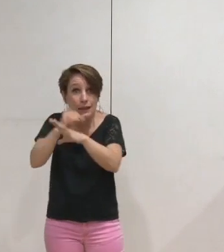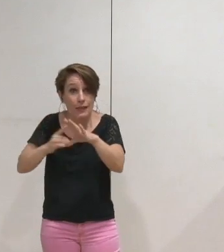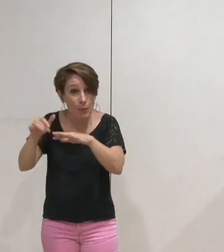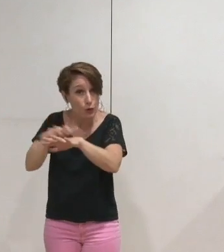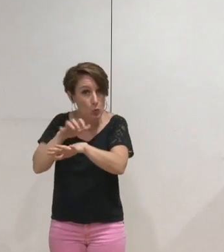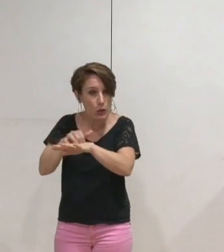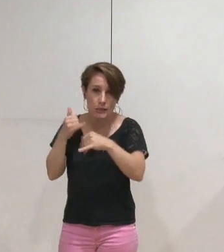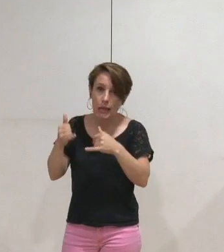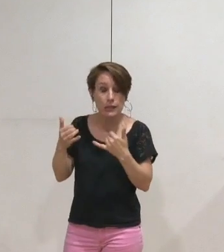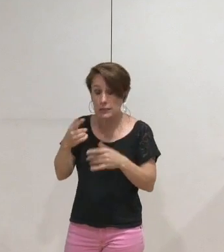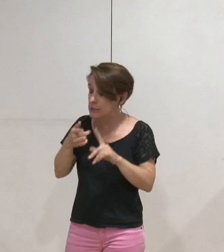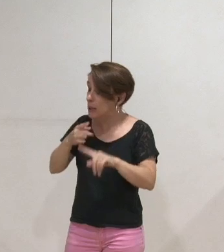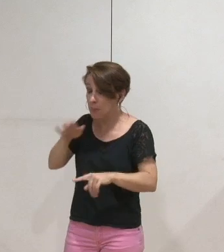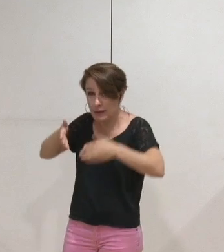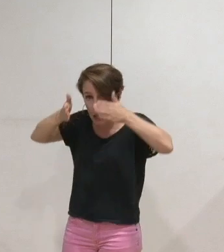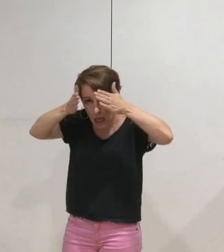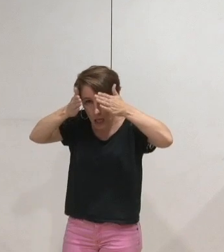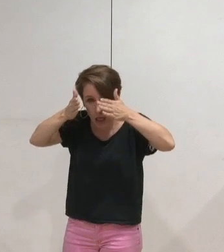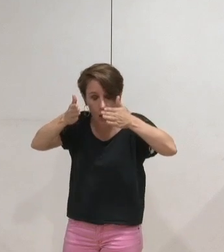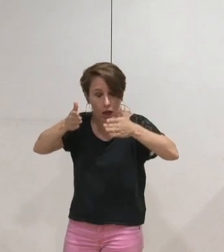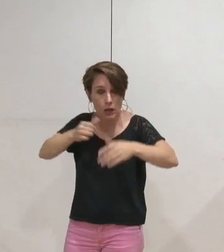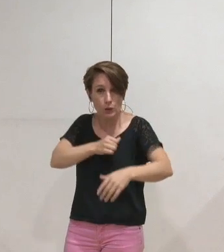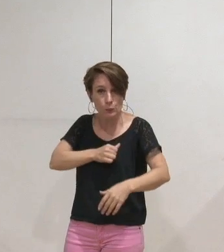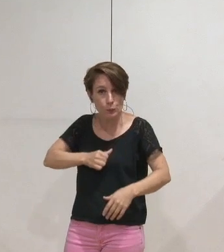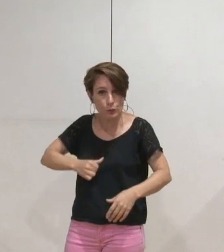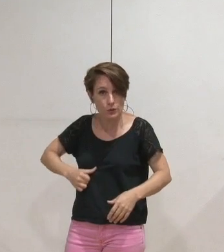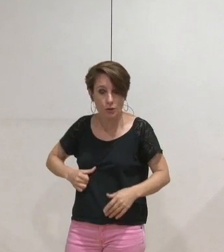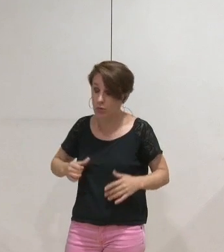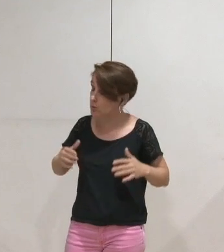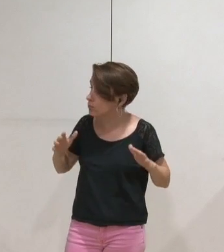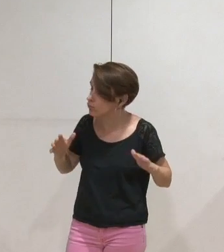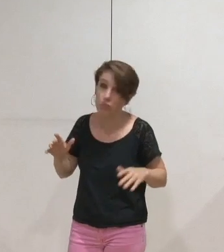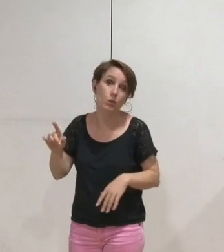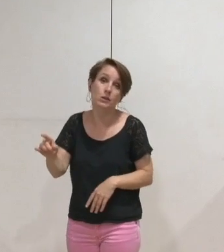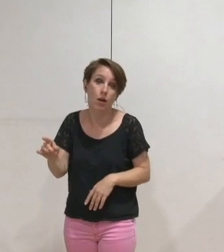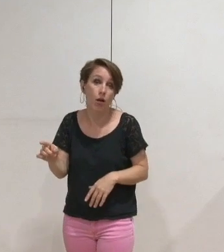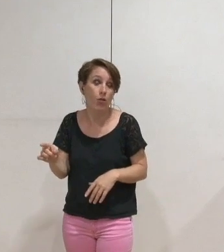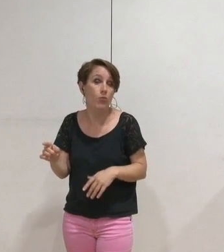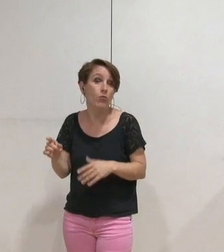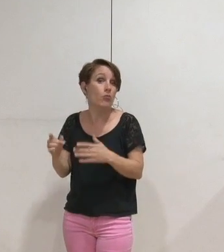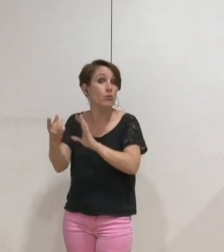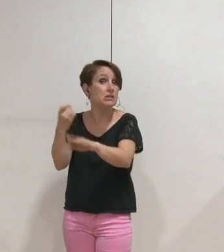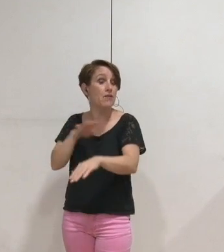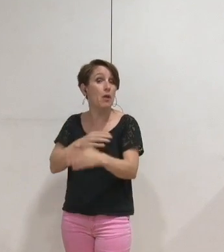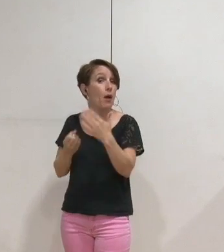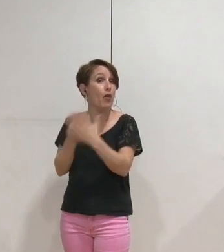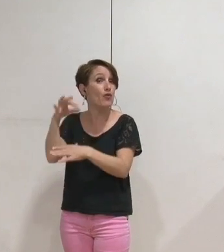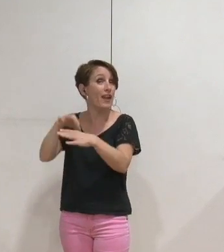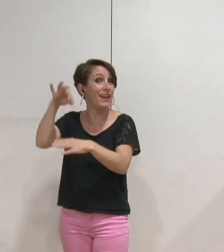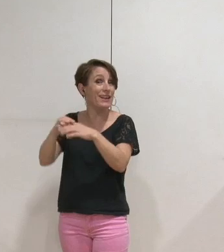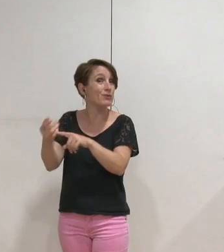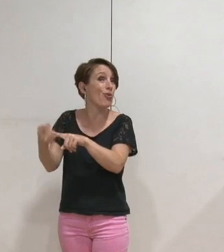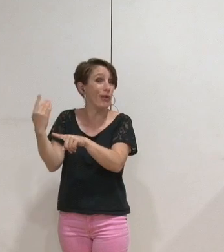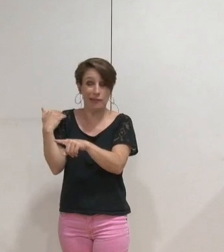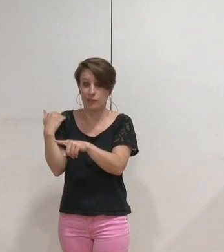partager les actions il y a une vision restrictive ici qui ne date pas d'ailleurs du nouveau conseil départemental c'était la même